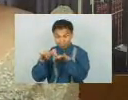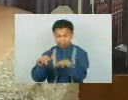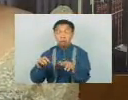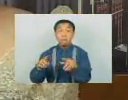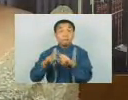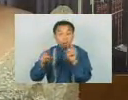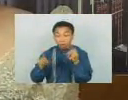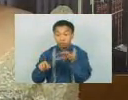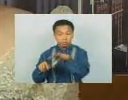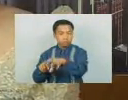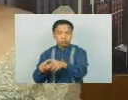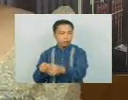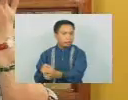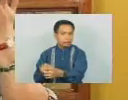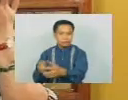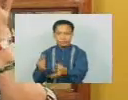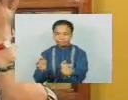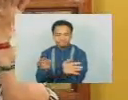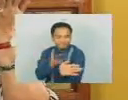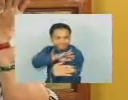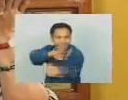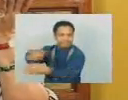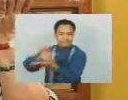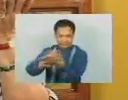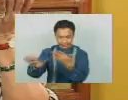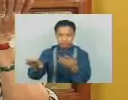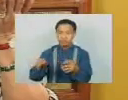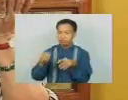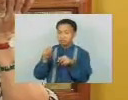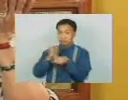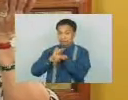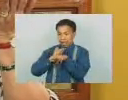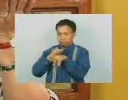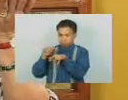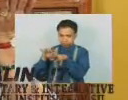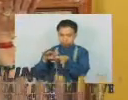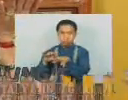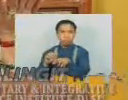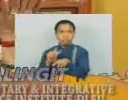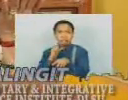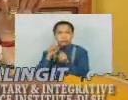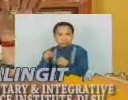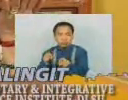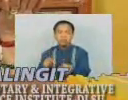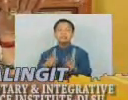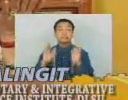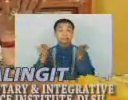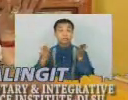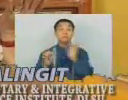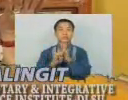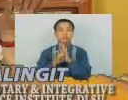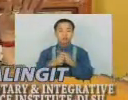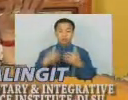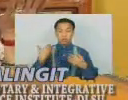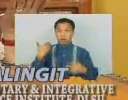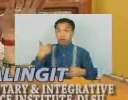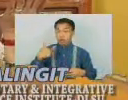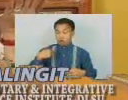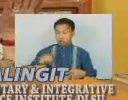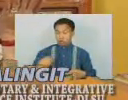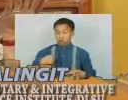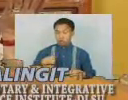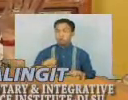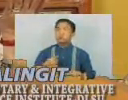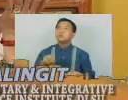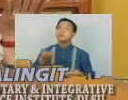forget. Forget. Yeah. Ano ba ako? Hindi ako nakainom ng kahit anong matamis. Diba? O so, gustuhin man